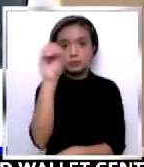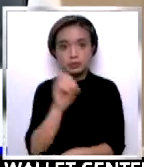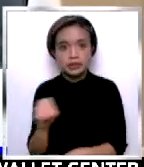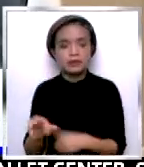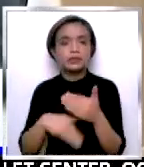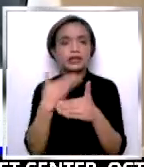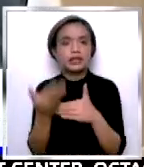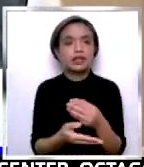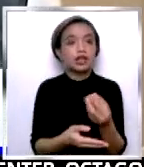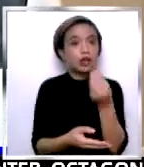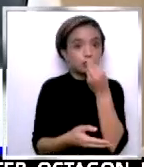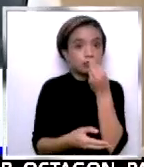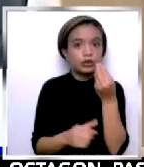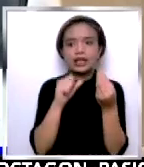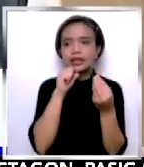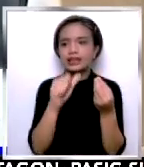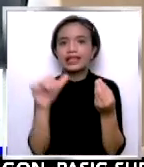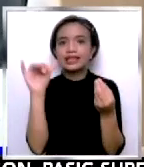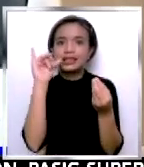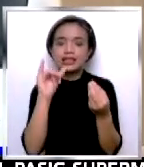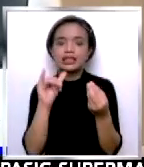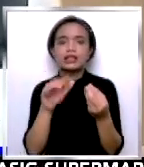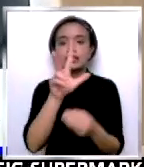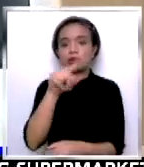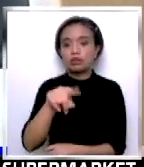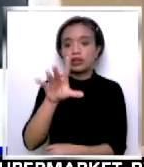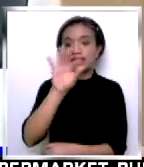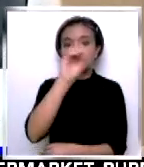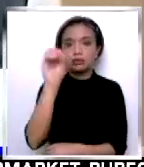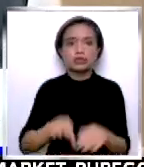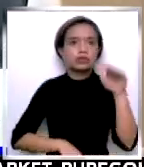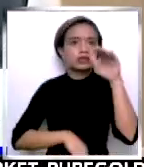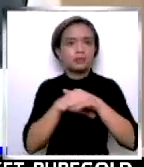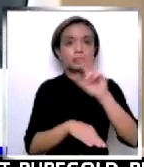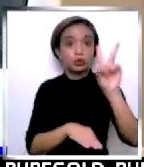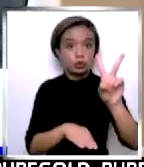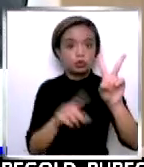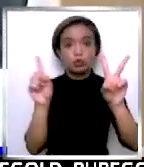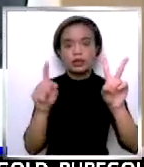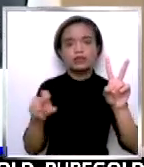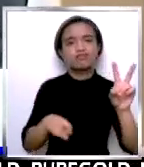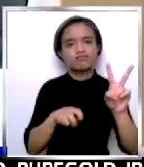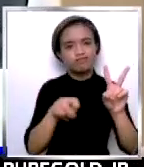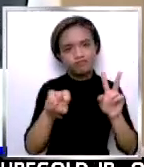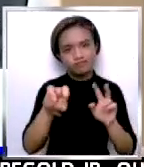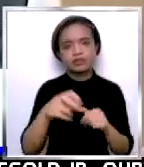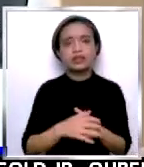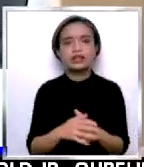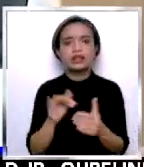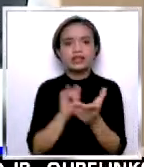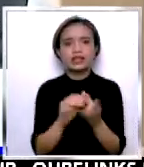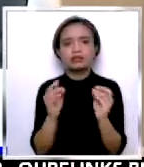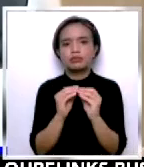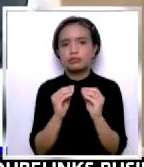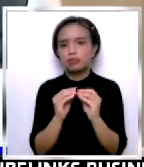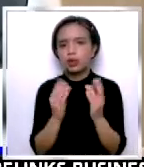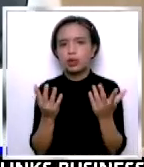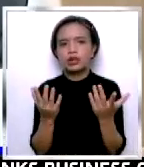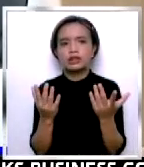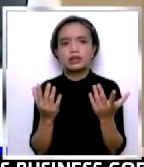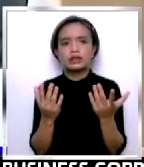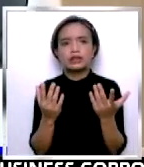beverages, 3.9%. So yung top two, ito yung related sa tourism, mobility. So ito yung medyo nag-push doon sa